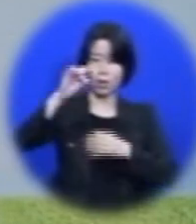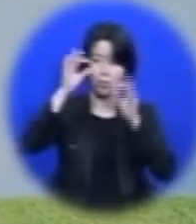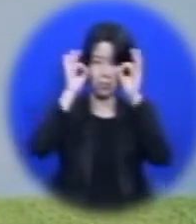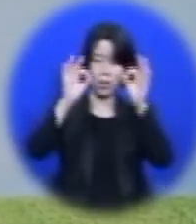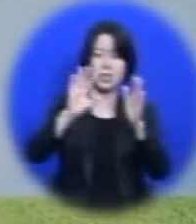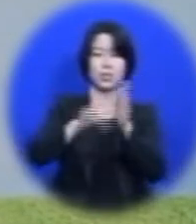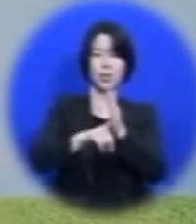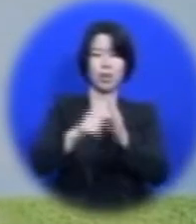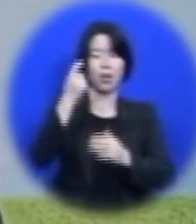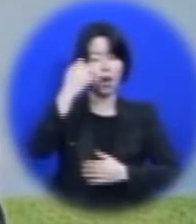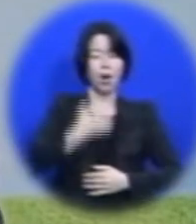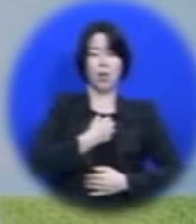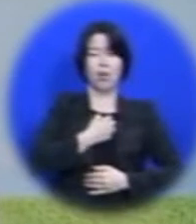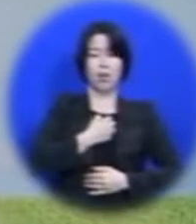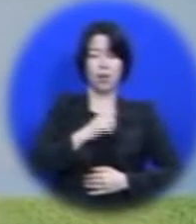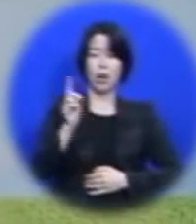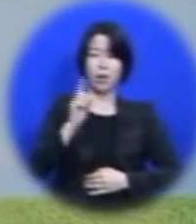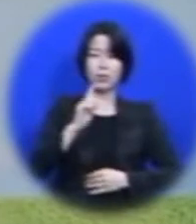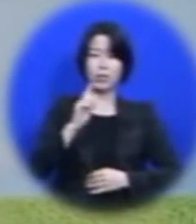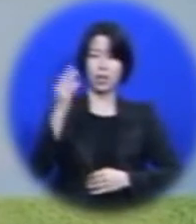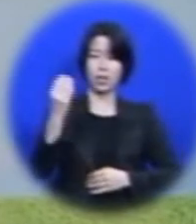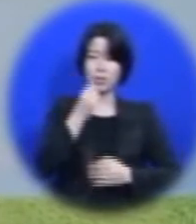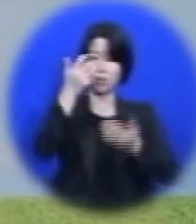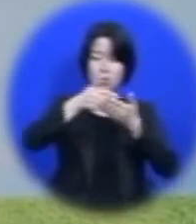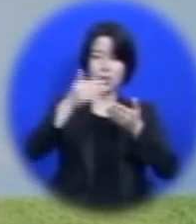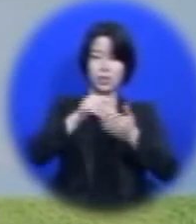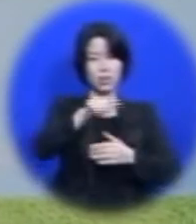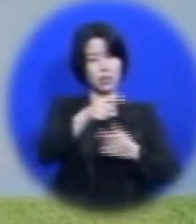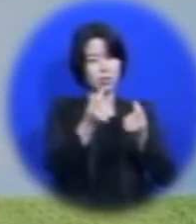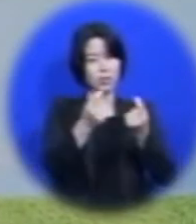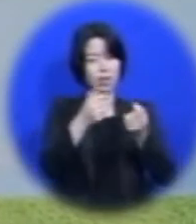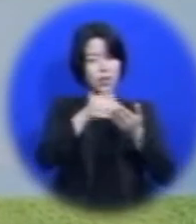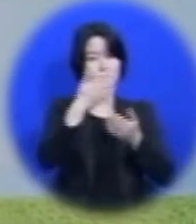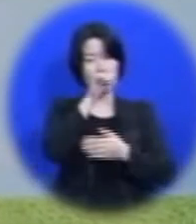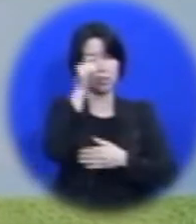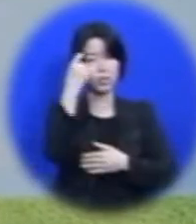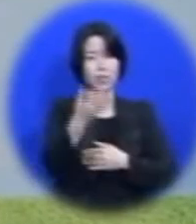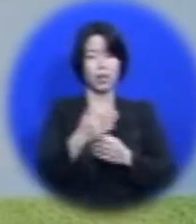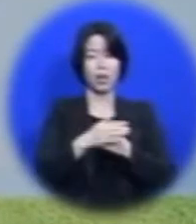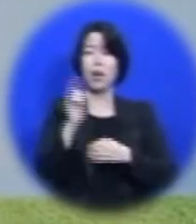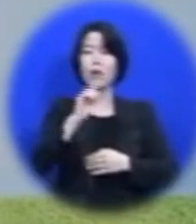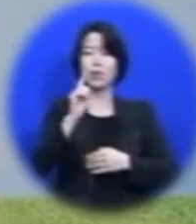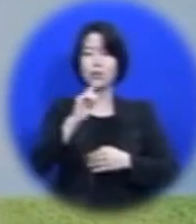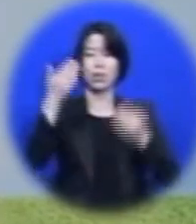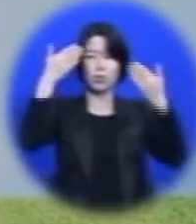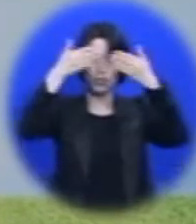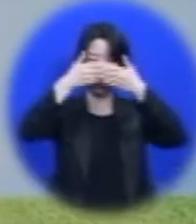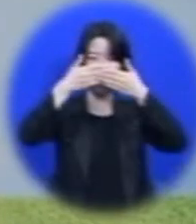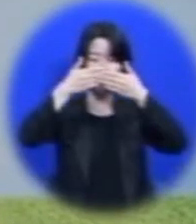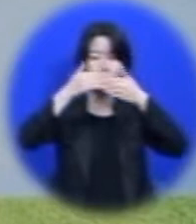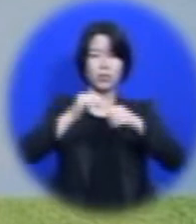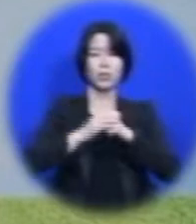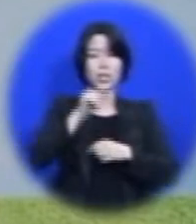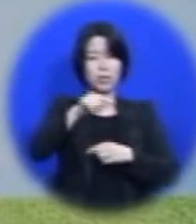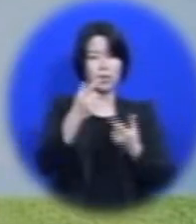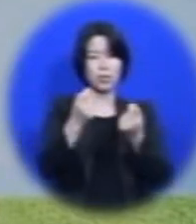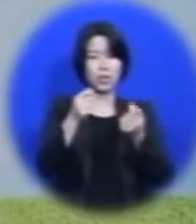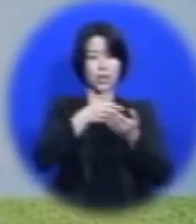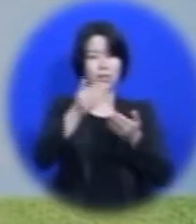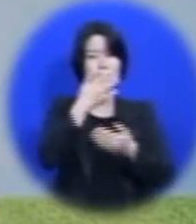때 충격이었어요. 어떻게 성화를 저렇게 그릴 수 있나요? 어떻게 성화를 눈을 가려버리고 저렇게 그릴 수